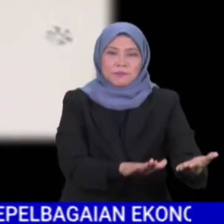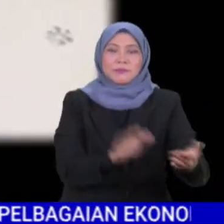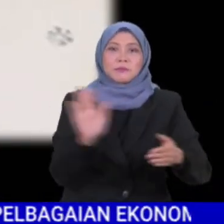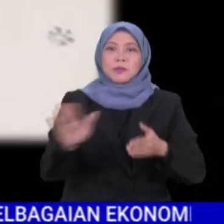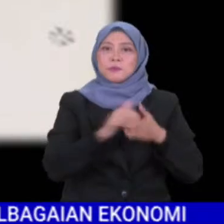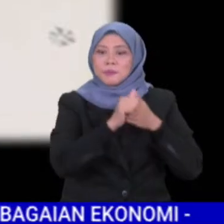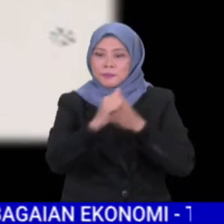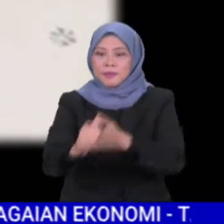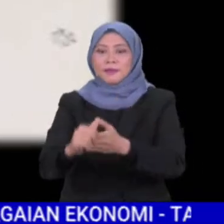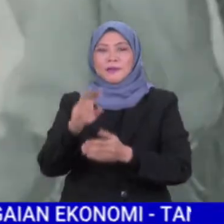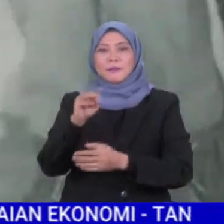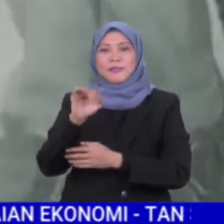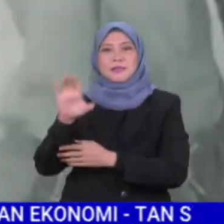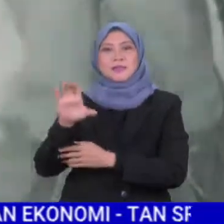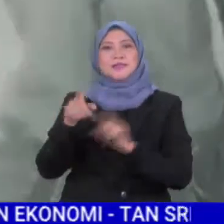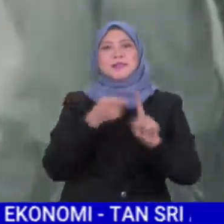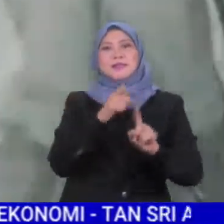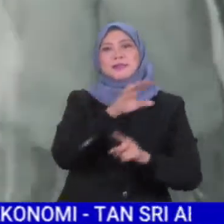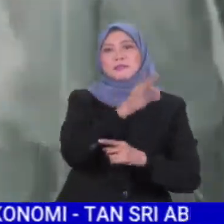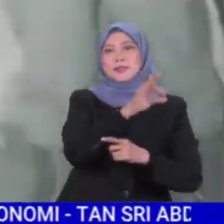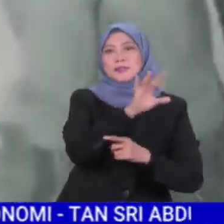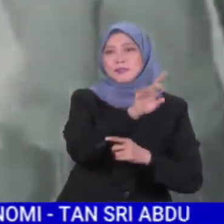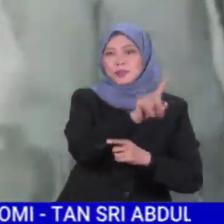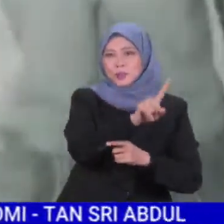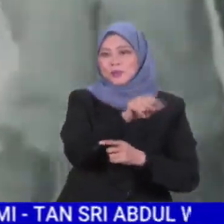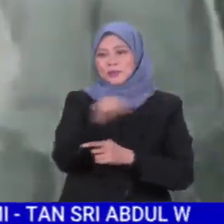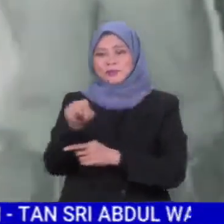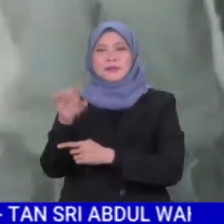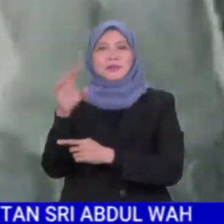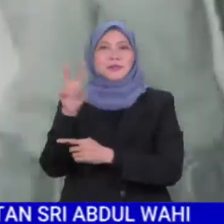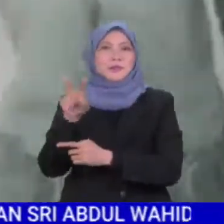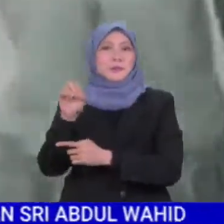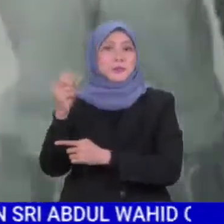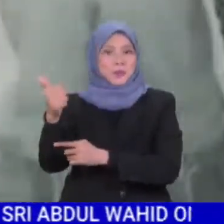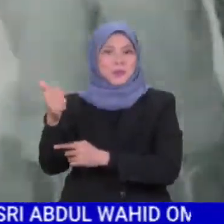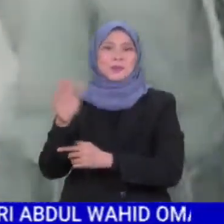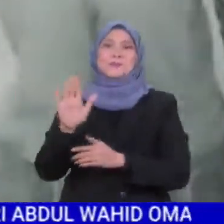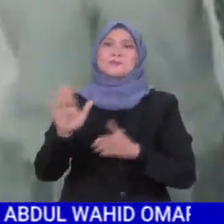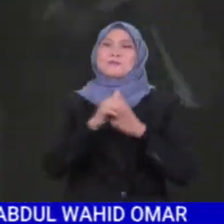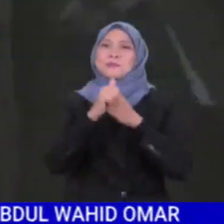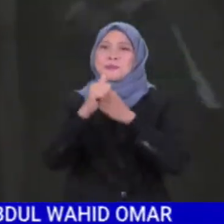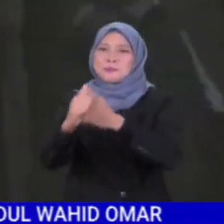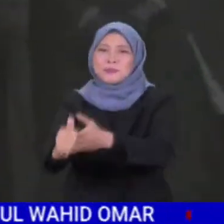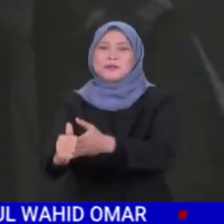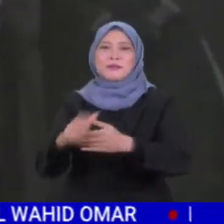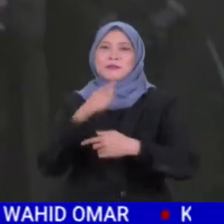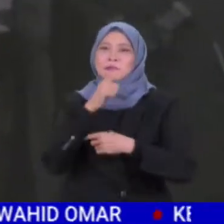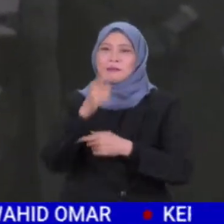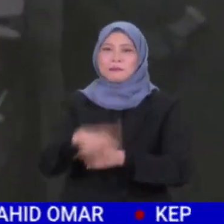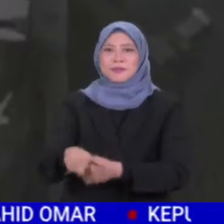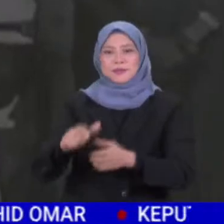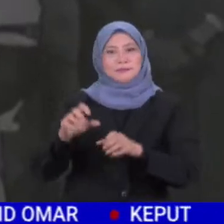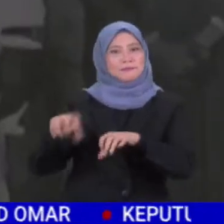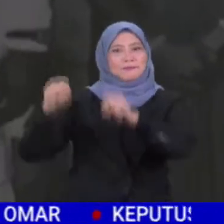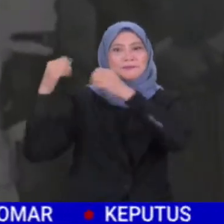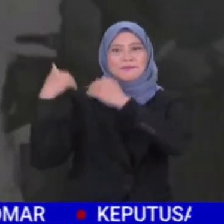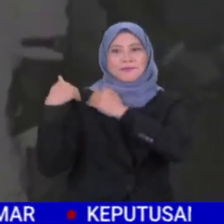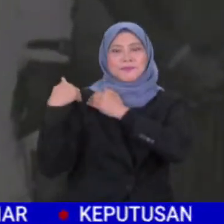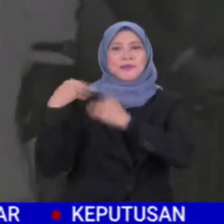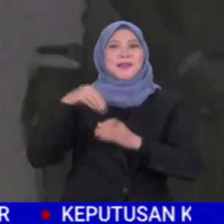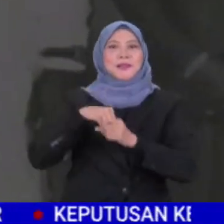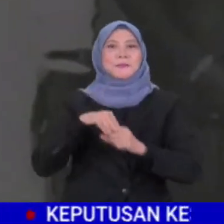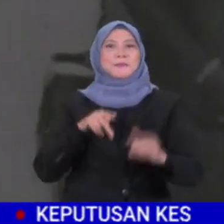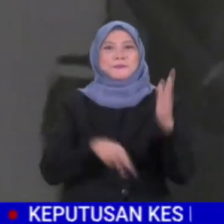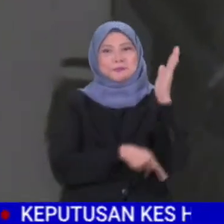MIC dari 1981 hingga 2010 adalah antara pemimpin paling lama memegang jawatan dalam kabinet.